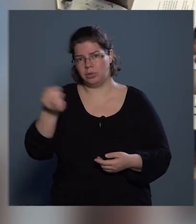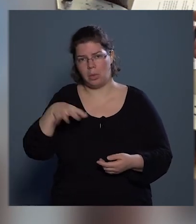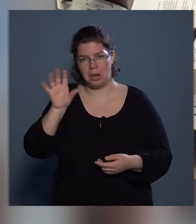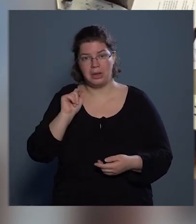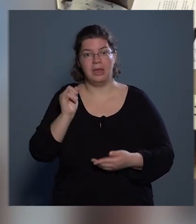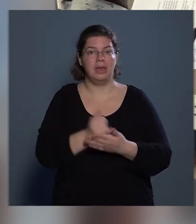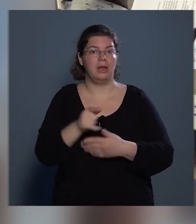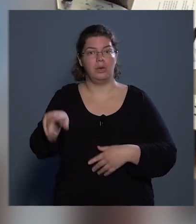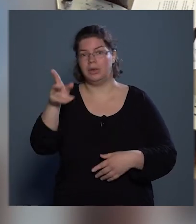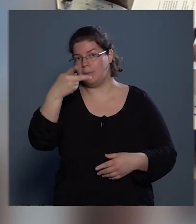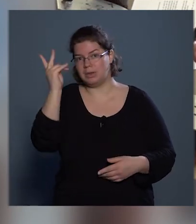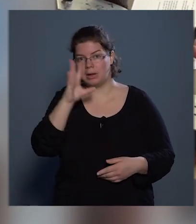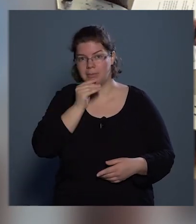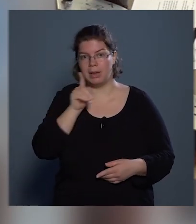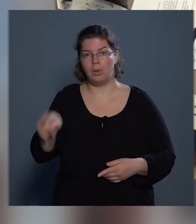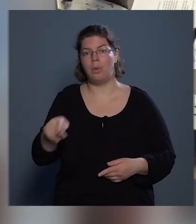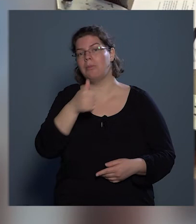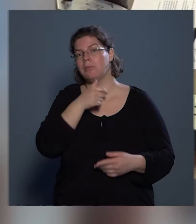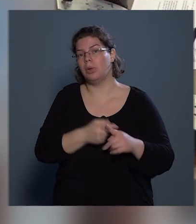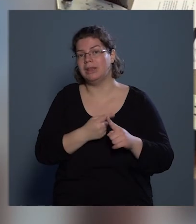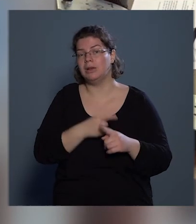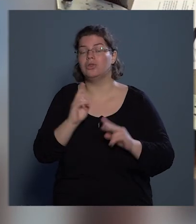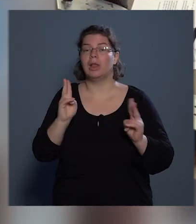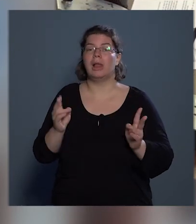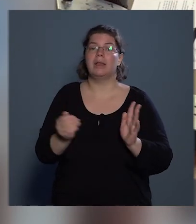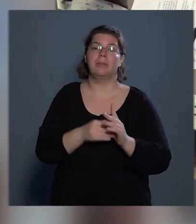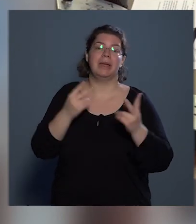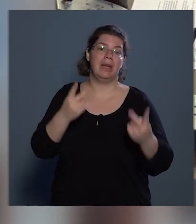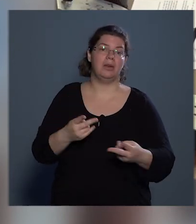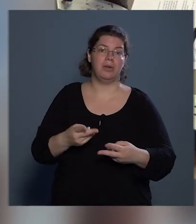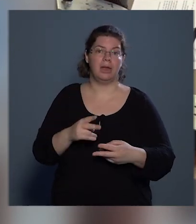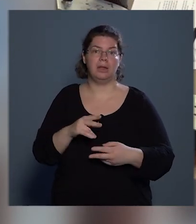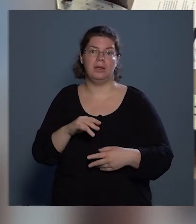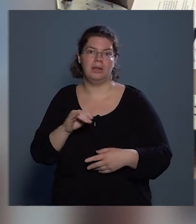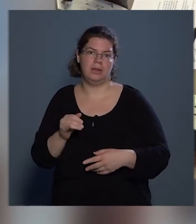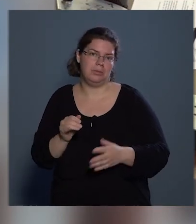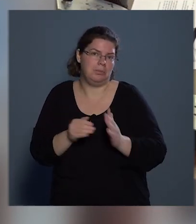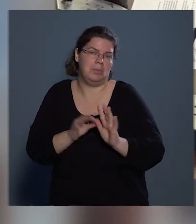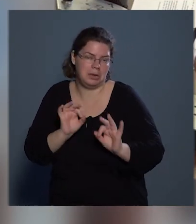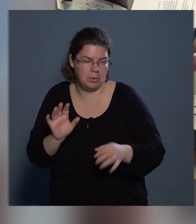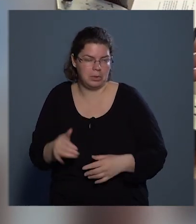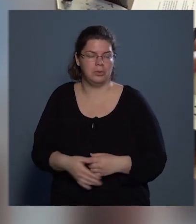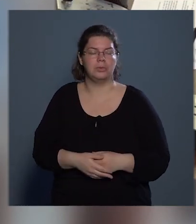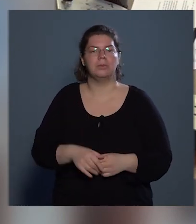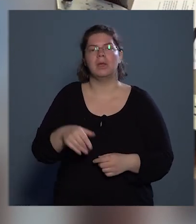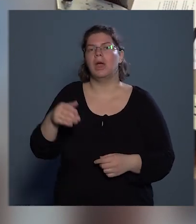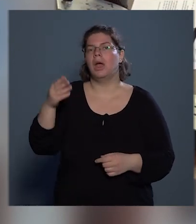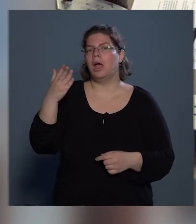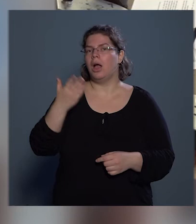nem szakember, ő politikus, de ettől még lehetnek érvei, akár még jók is. Az anyagi részét azt, ha